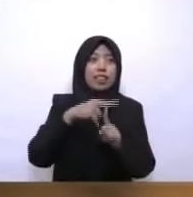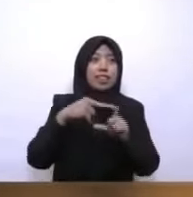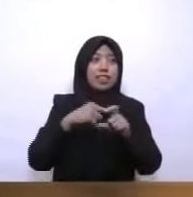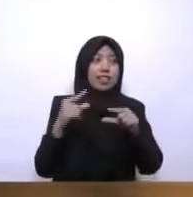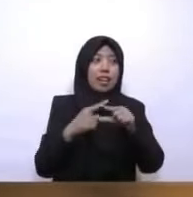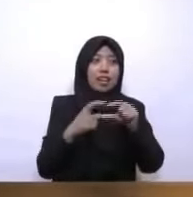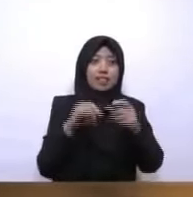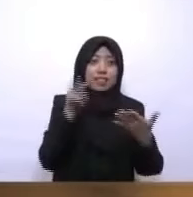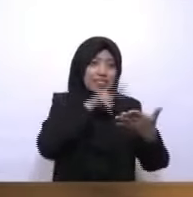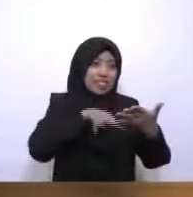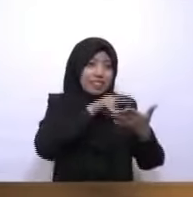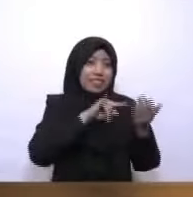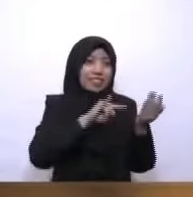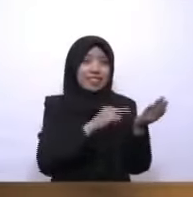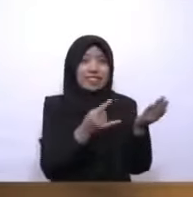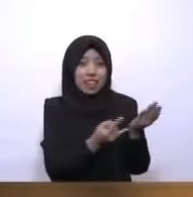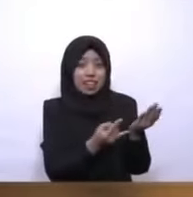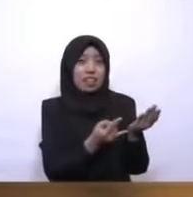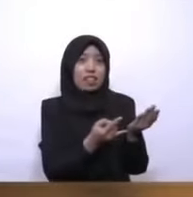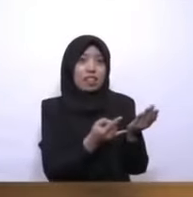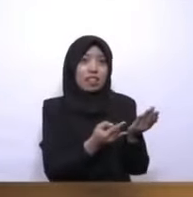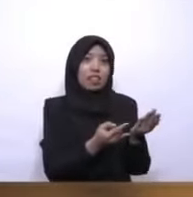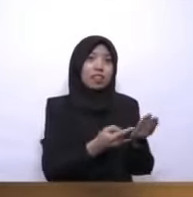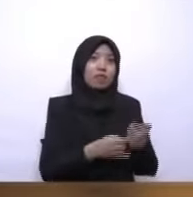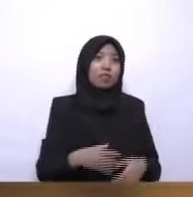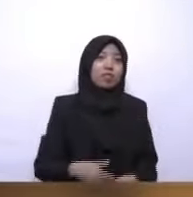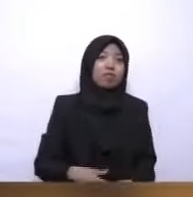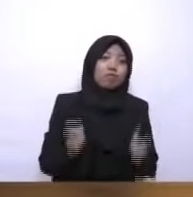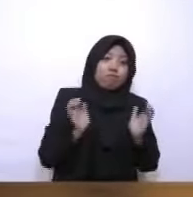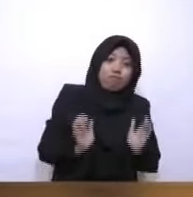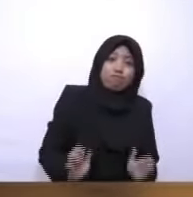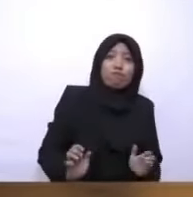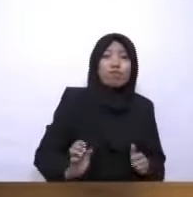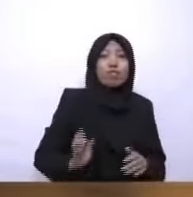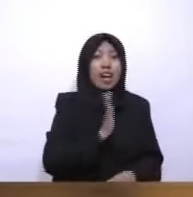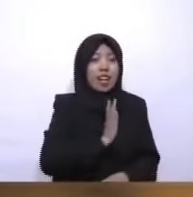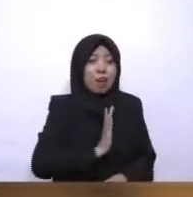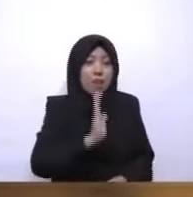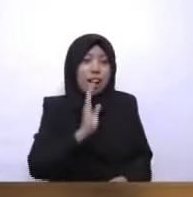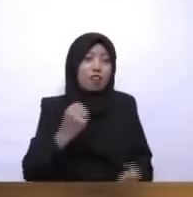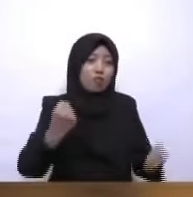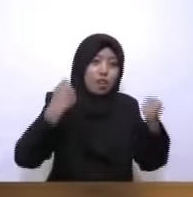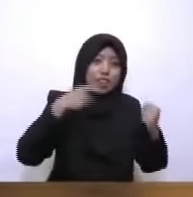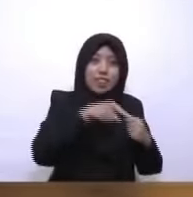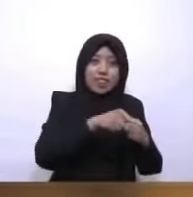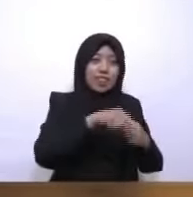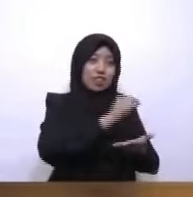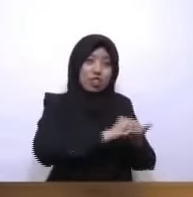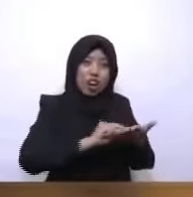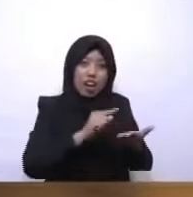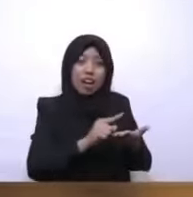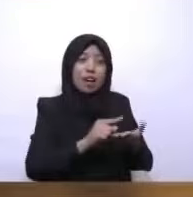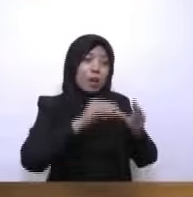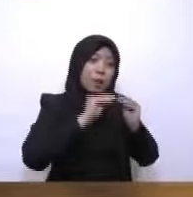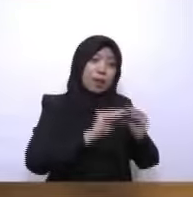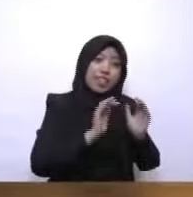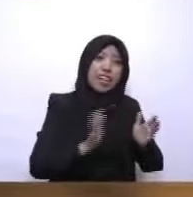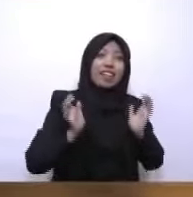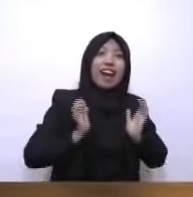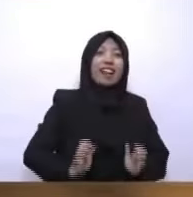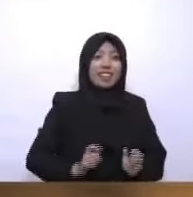digital. Penguatan budi pekerti dan agama di sekolah-sekolah, serta integrasi pendidikan karakter